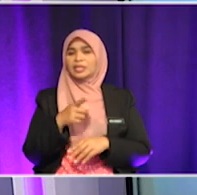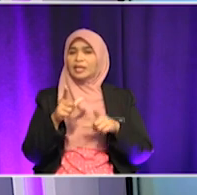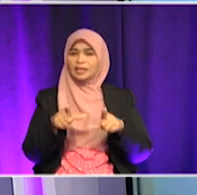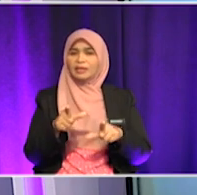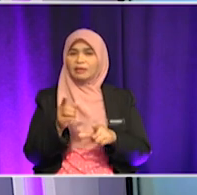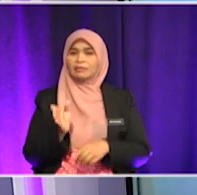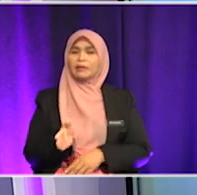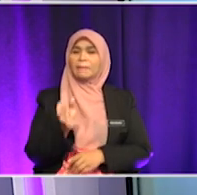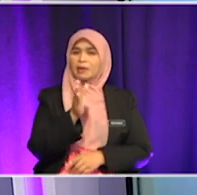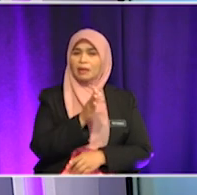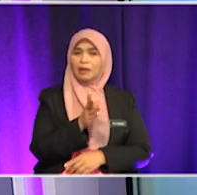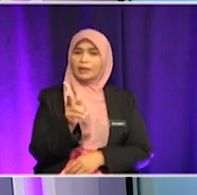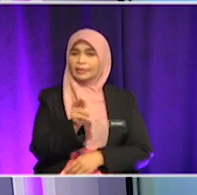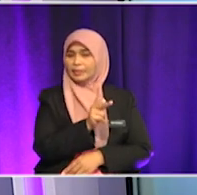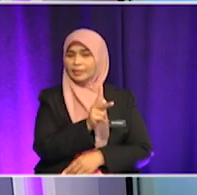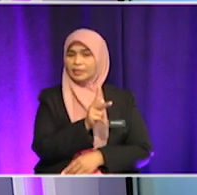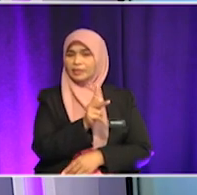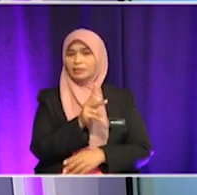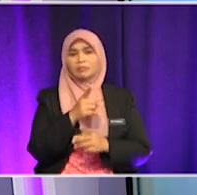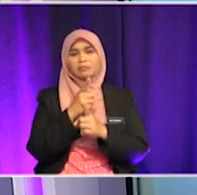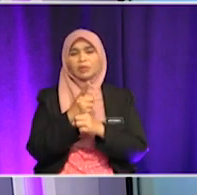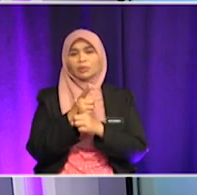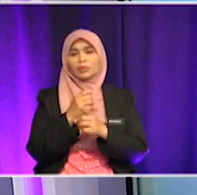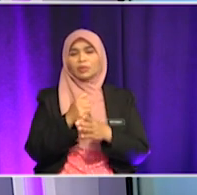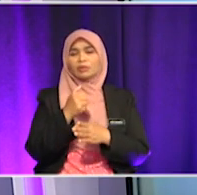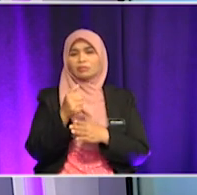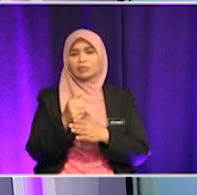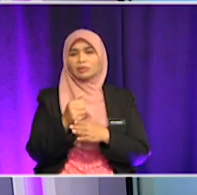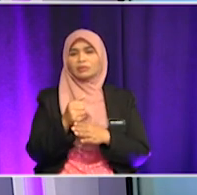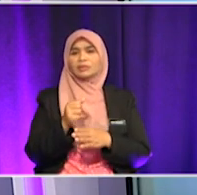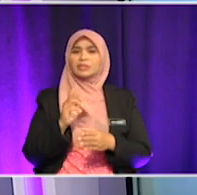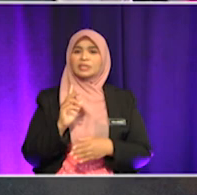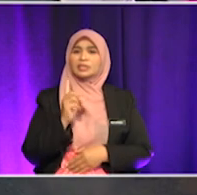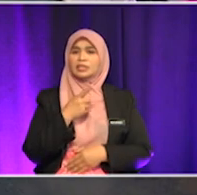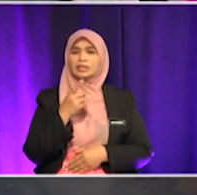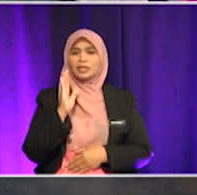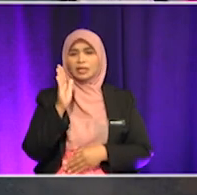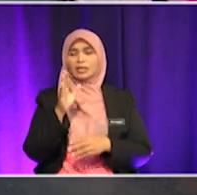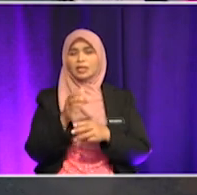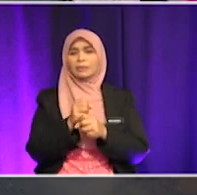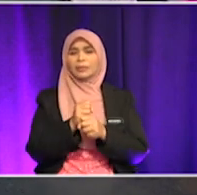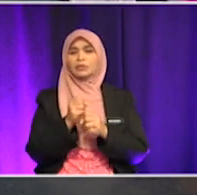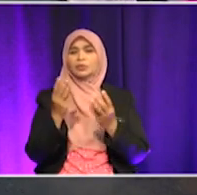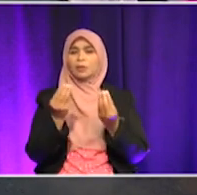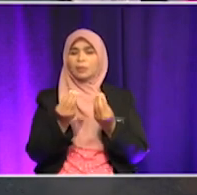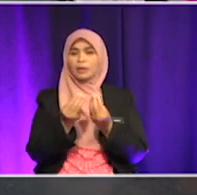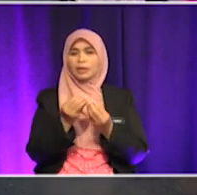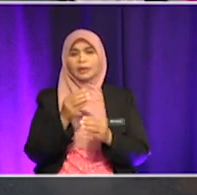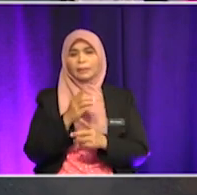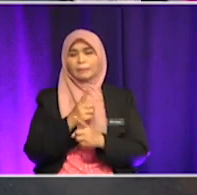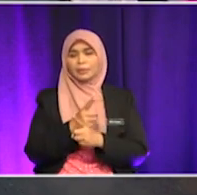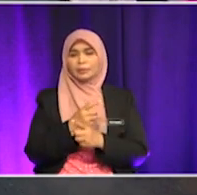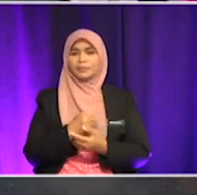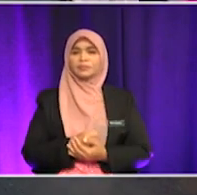itu betul ataupun kita belum lagi dapat rumus yang sebenar? Betul, kita boleh letakkan rumus algebra tu, perkara rumus tu di